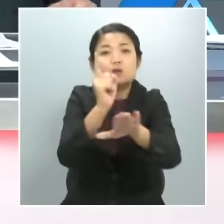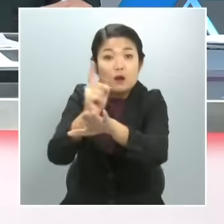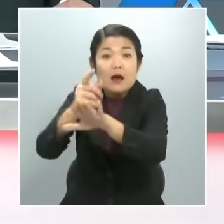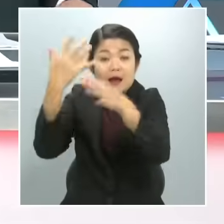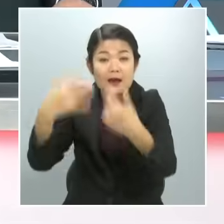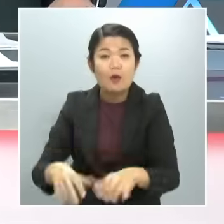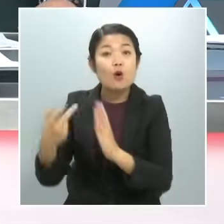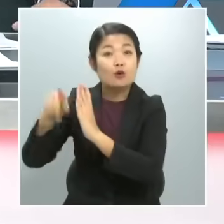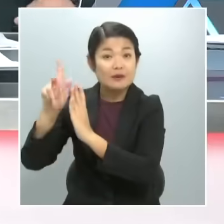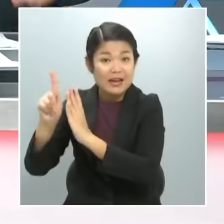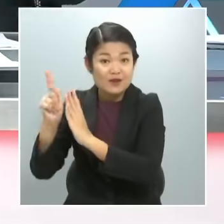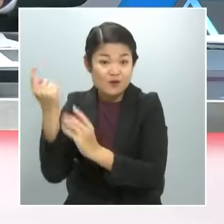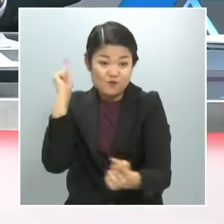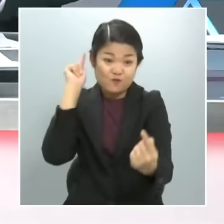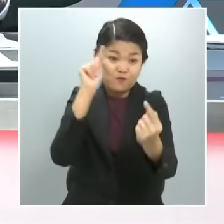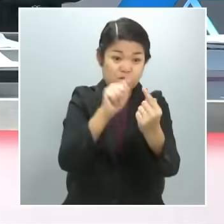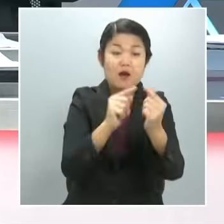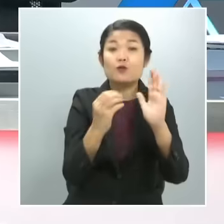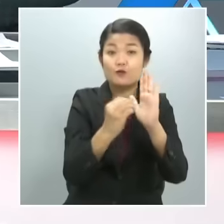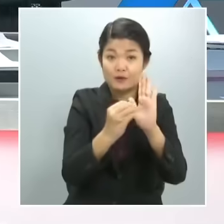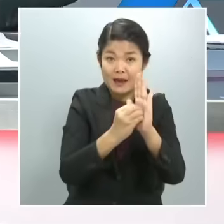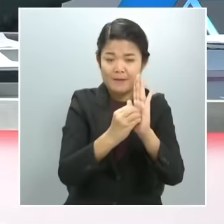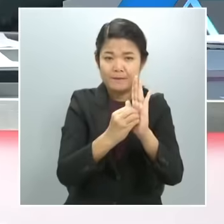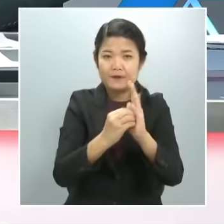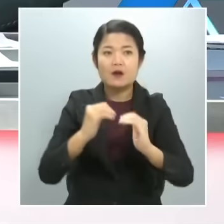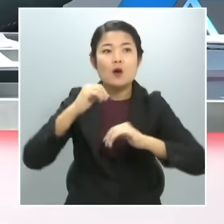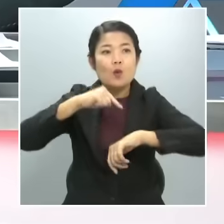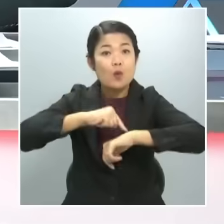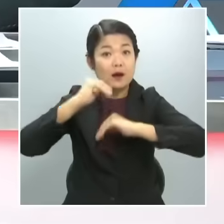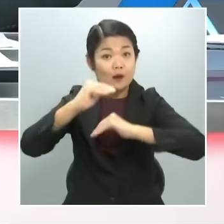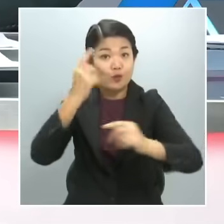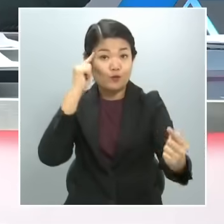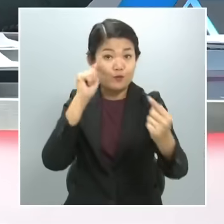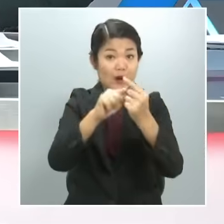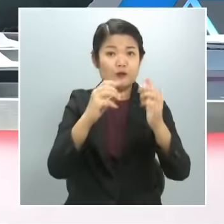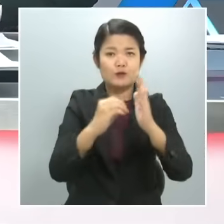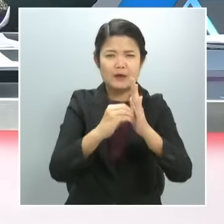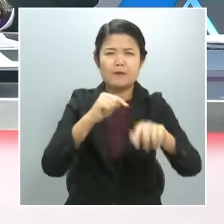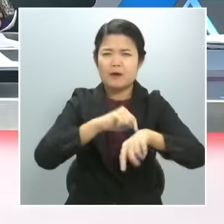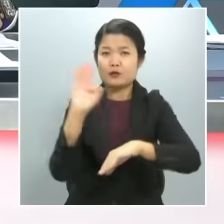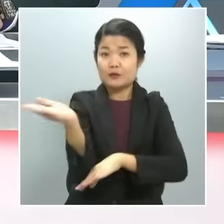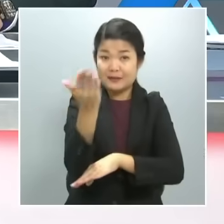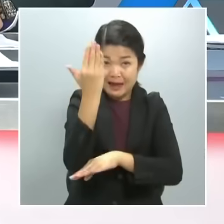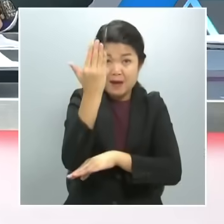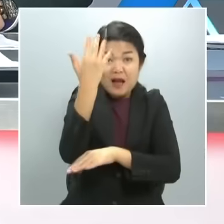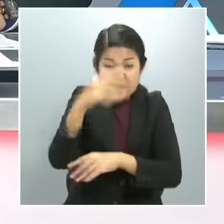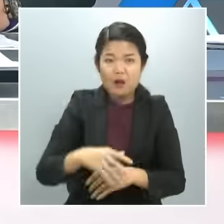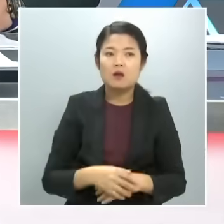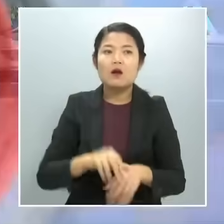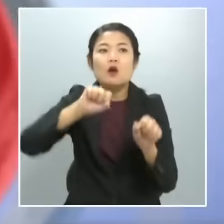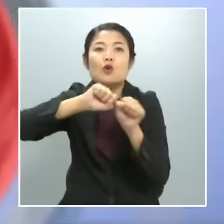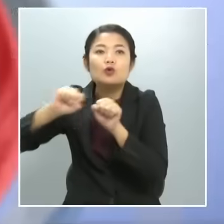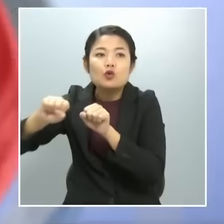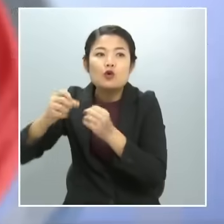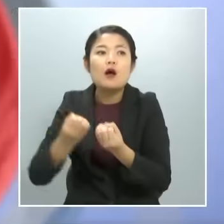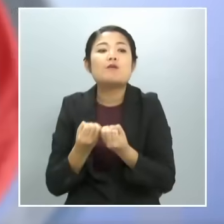ขอนแก่นแล้วก็ขับไปที่กรุงเทพฯคือกำหนดการที่จะมาถึงกรุงเทพฯที่บางกอกใหญ่เนี่ยคือในเวลาตอนเช้าค่ะอยู่ดีๆเนี่ยรถคันเนี้ยไปส่ง